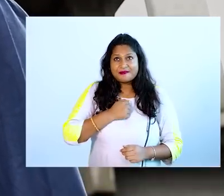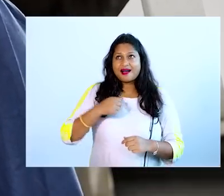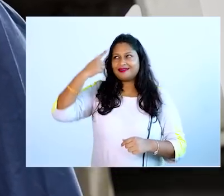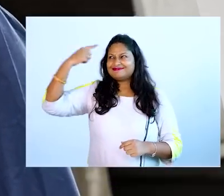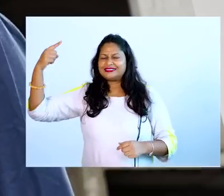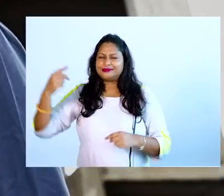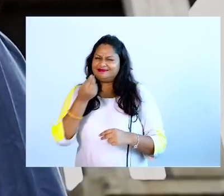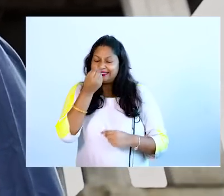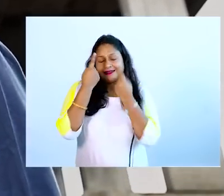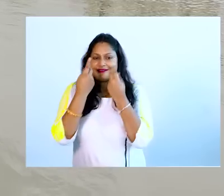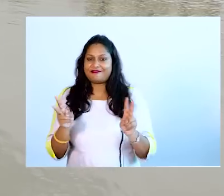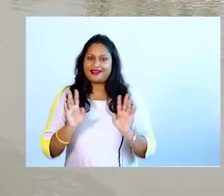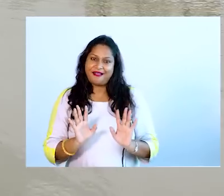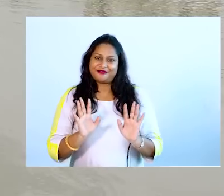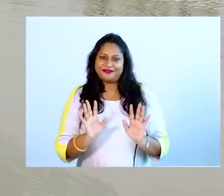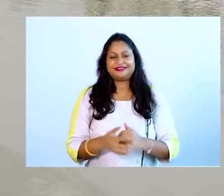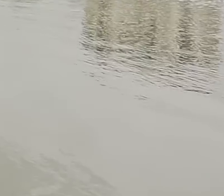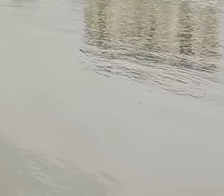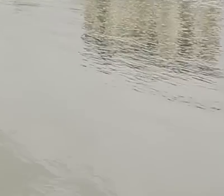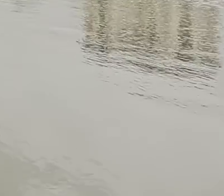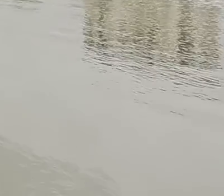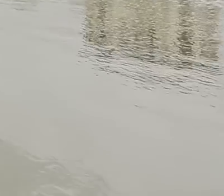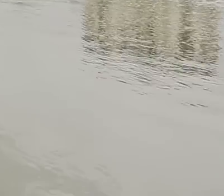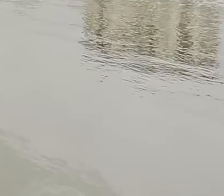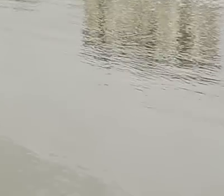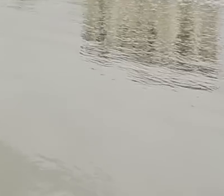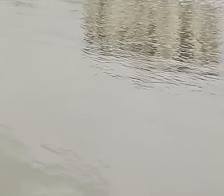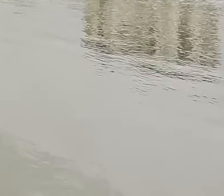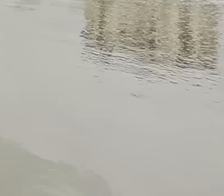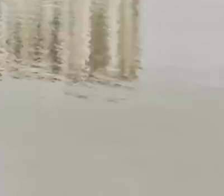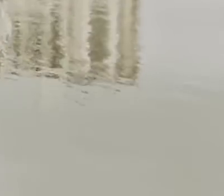पर हम जैसों के सपने थोड़े अलग हैं।